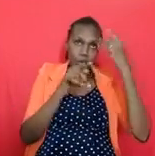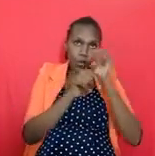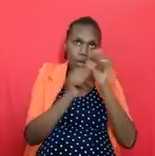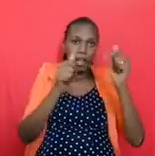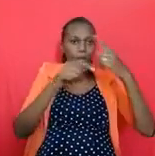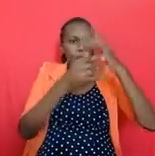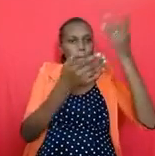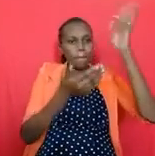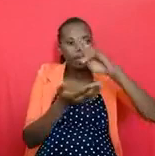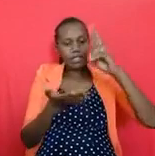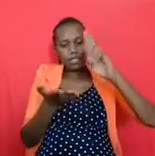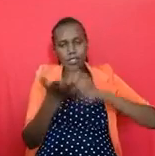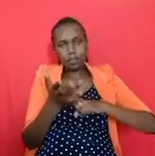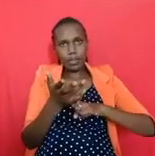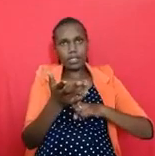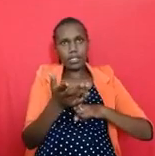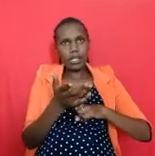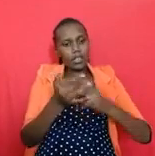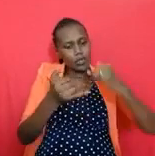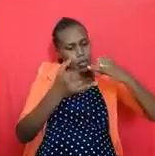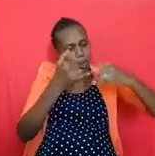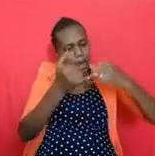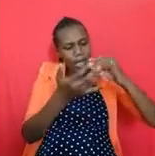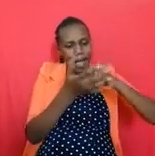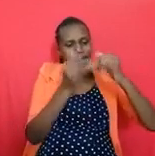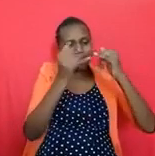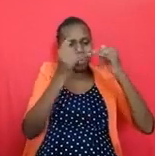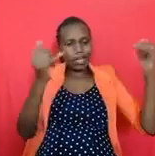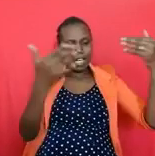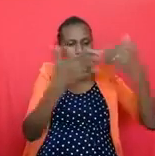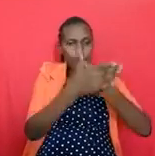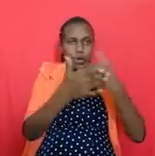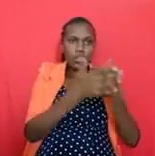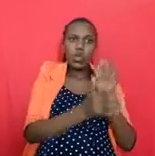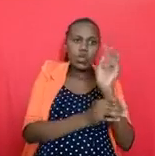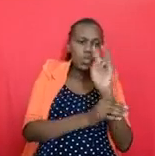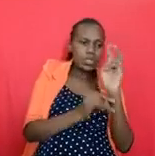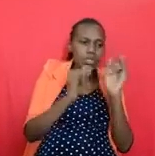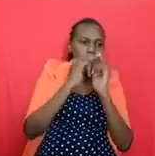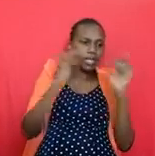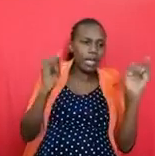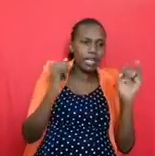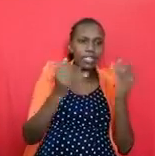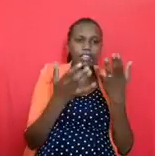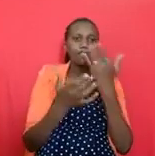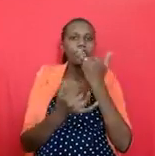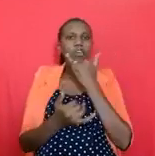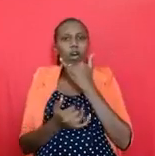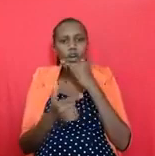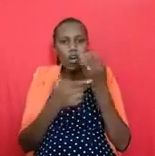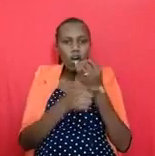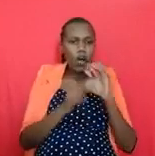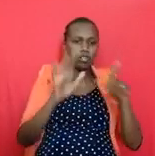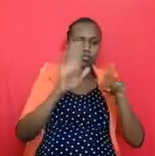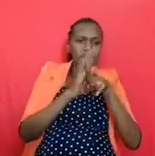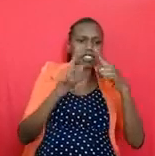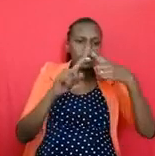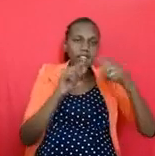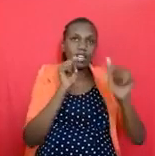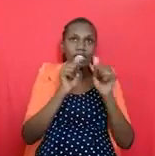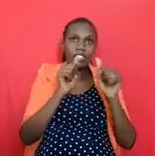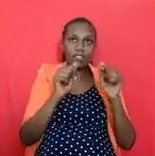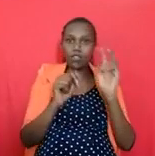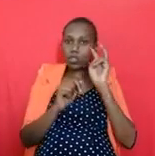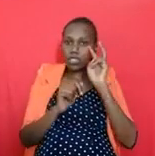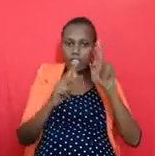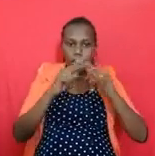muhaka ucoke you rewire back again urore raini ka ni cio taigite wega cia thitima